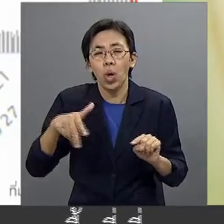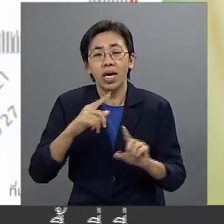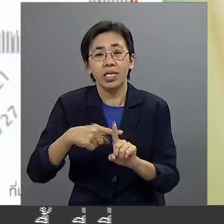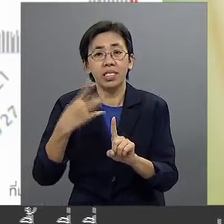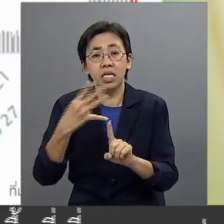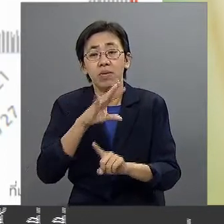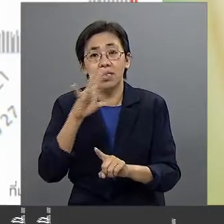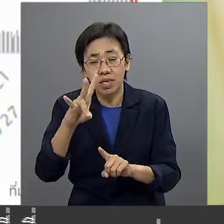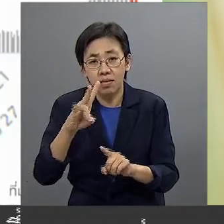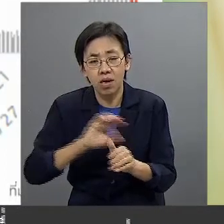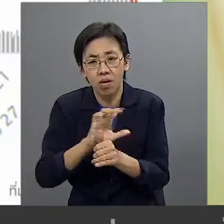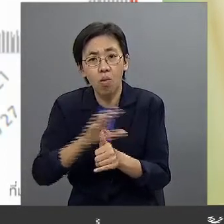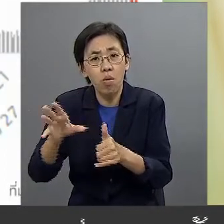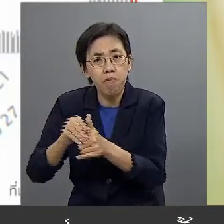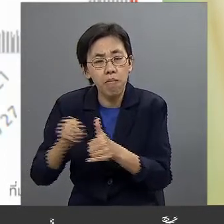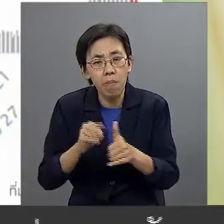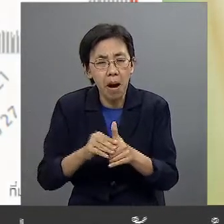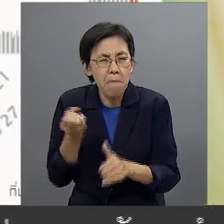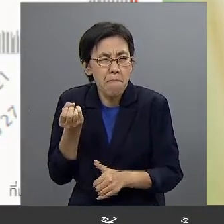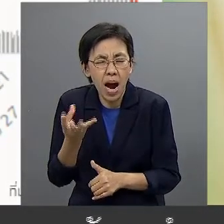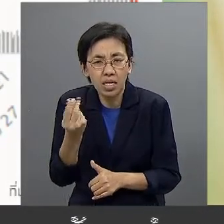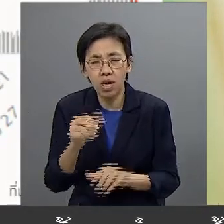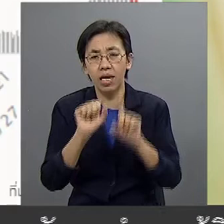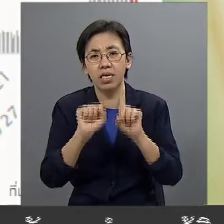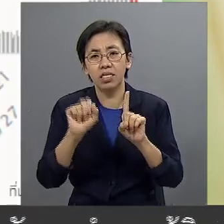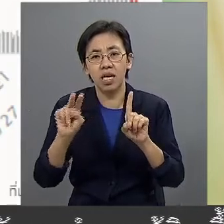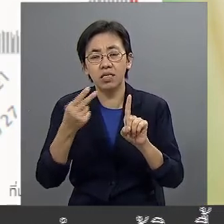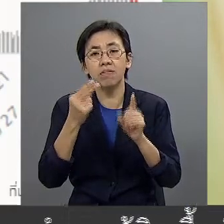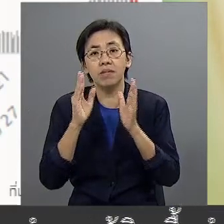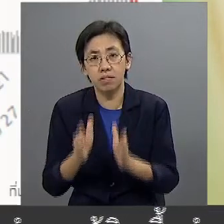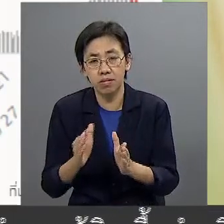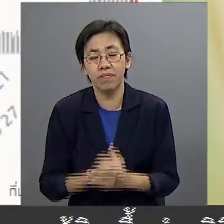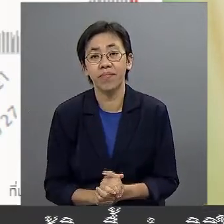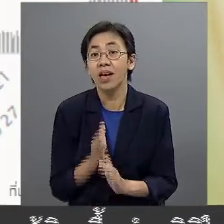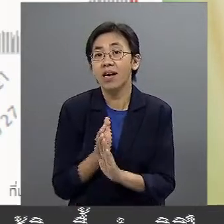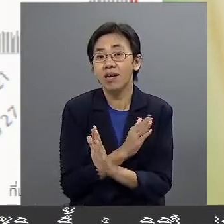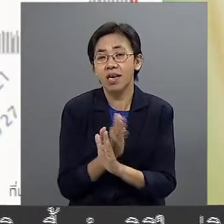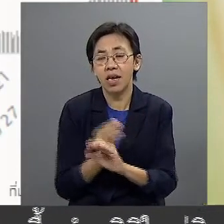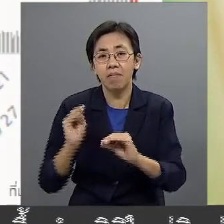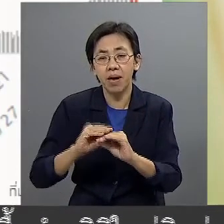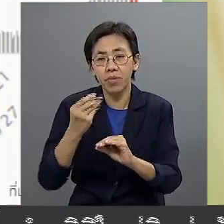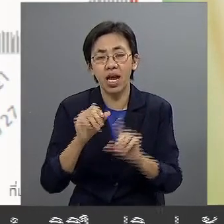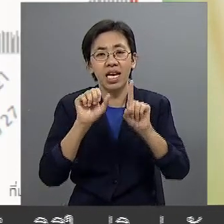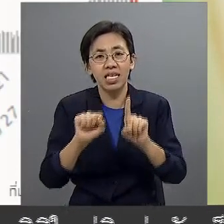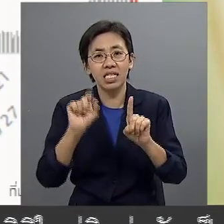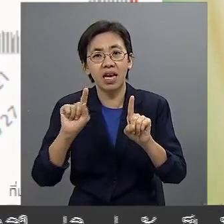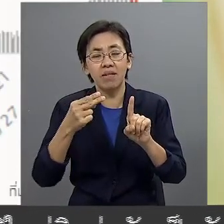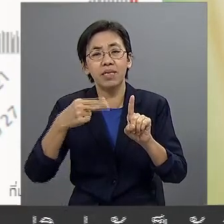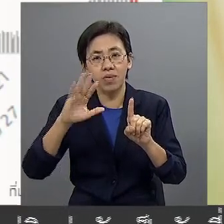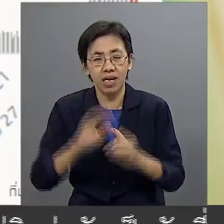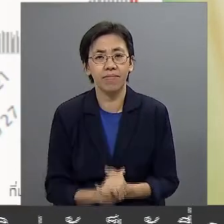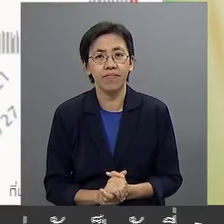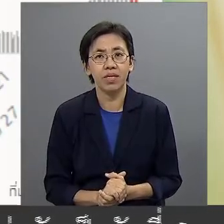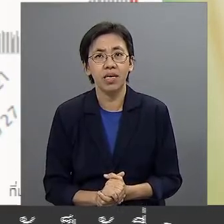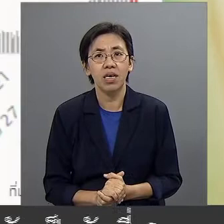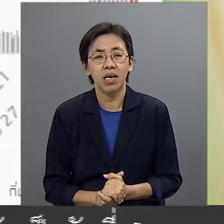มาค่ะมีมากกว่า 1แสน 2หมื่นคนกว่านั้นก็เพิ่มขึ้นมากกว่า 1แสนหนึ่งหมื่นคนทำลายสถิติเดิม